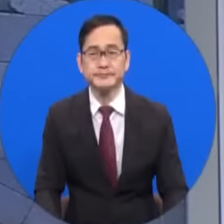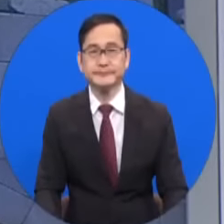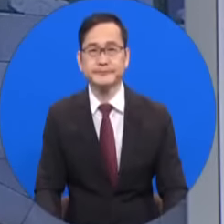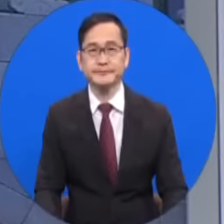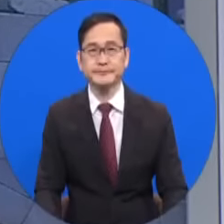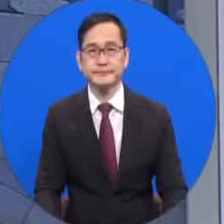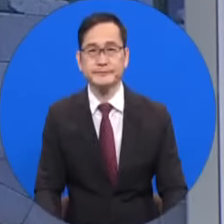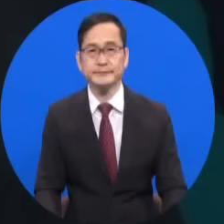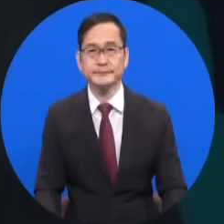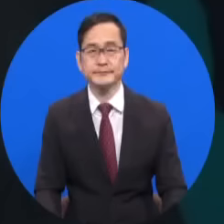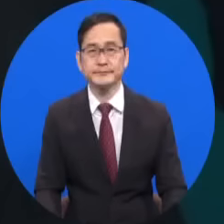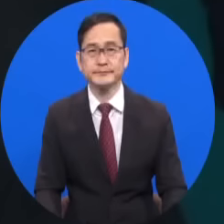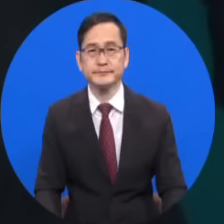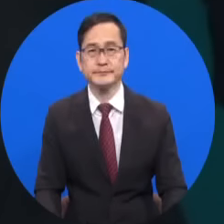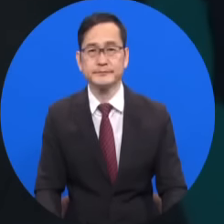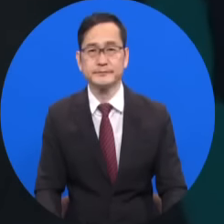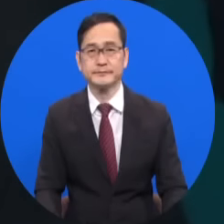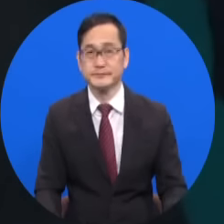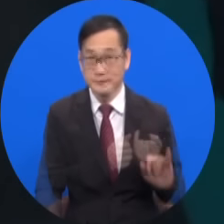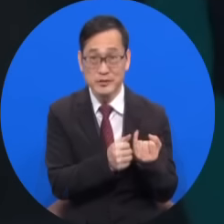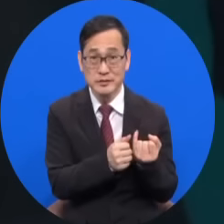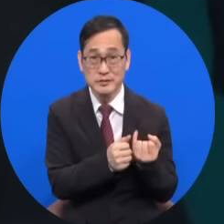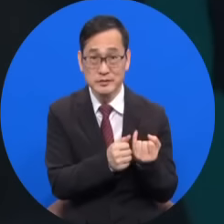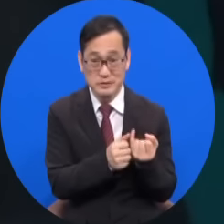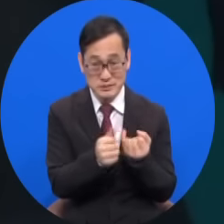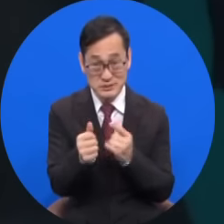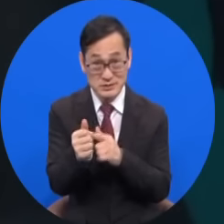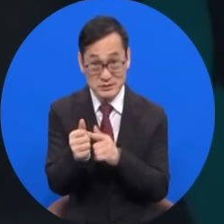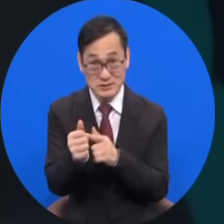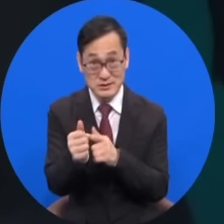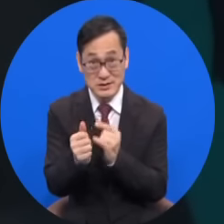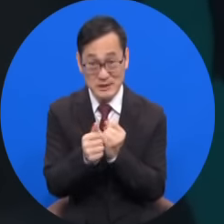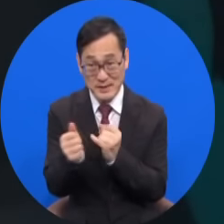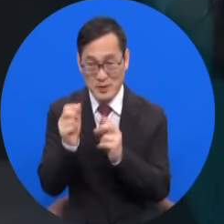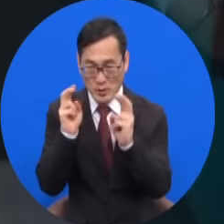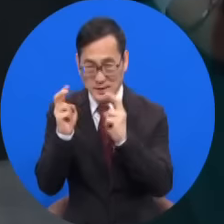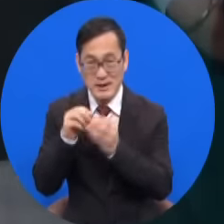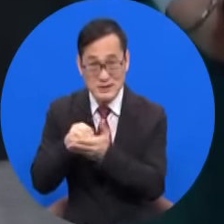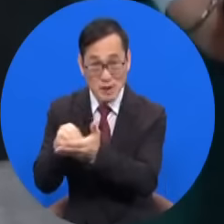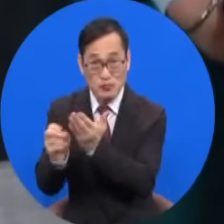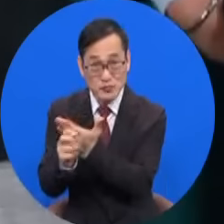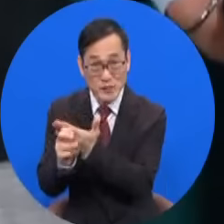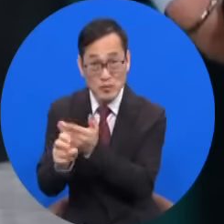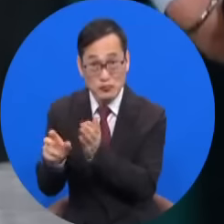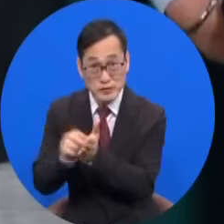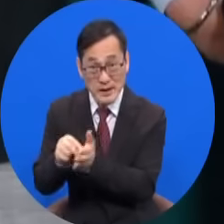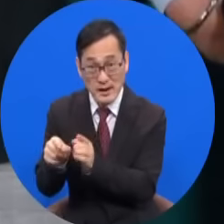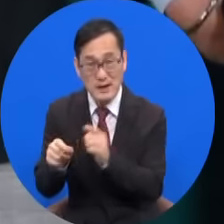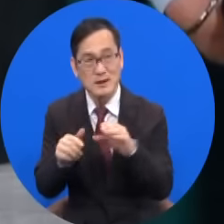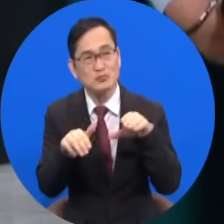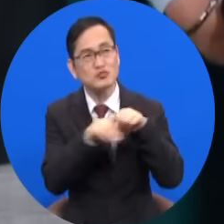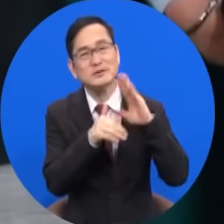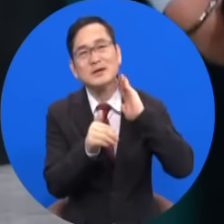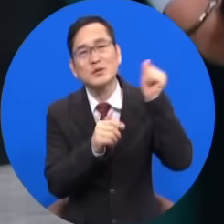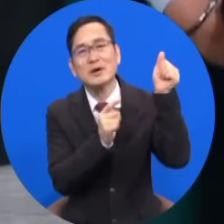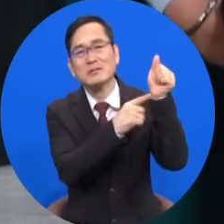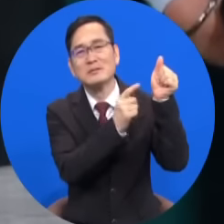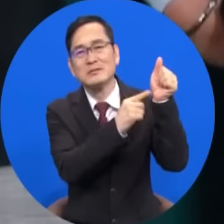보십니까 일단은 문다 씨는 참고인으로 그칠 거고요 제가 봤을 때 문다 시 참고인 조사 끝나자마자 아마 문재인 전